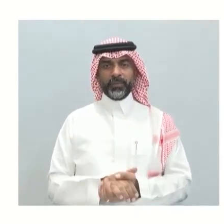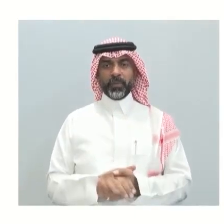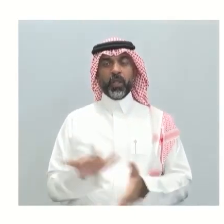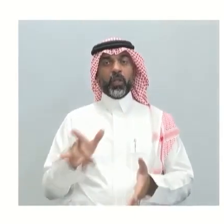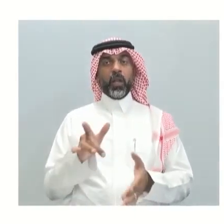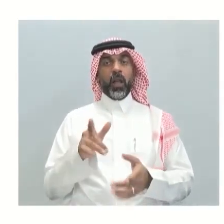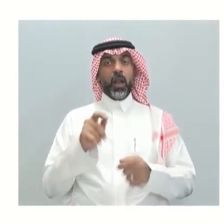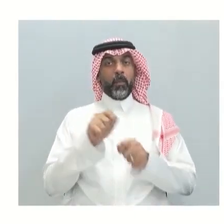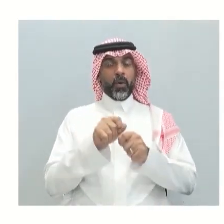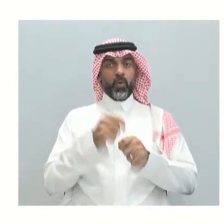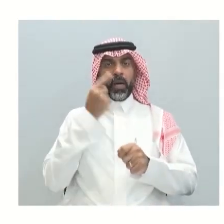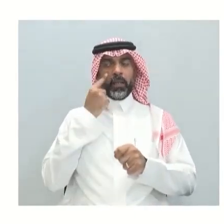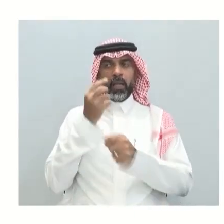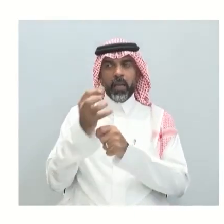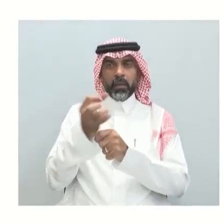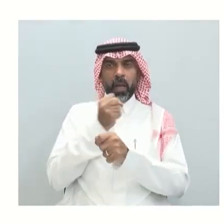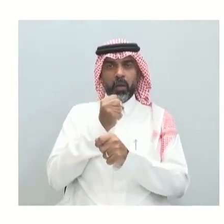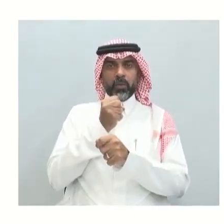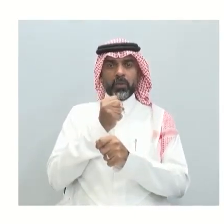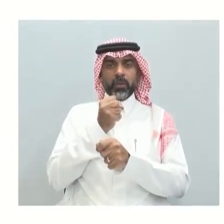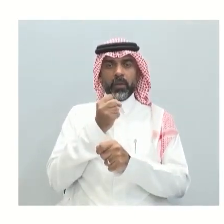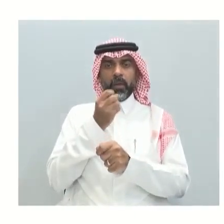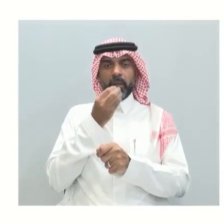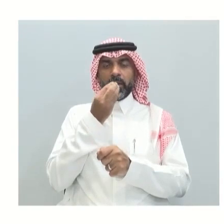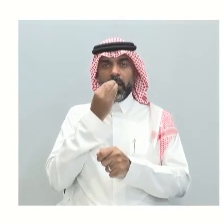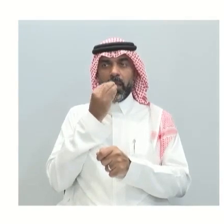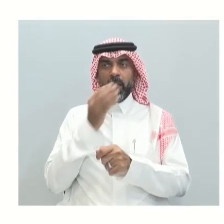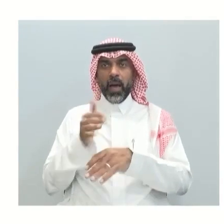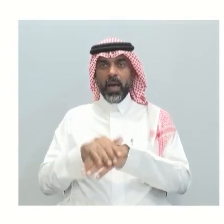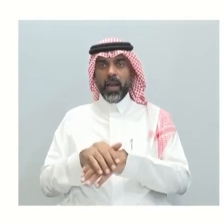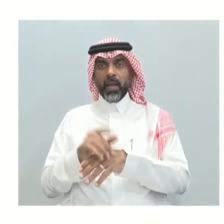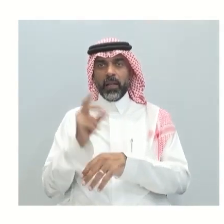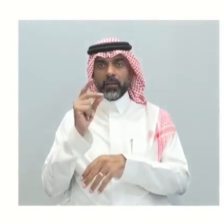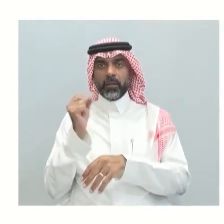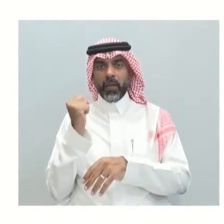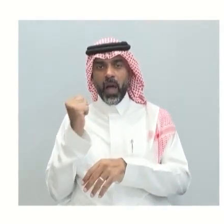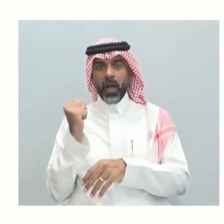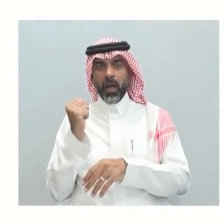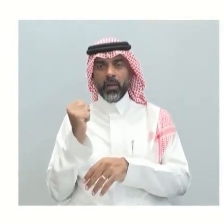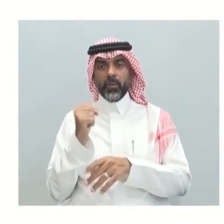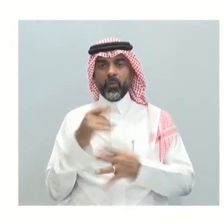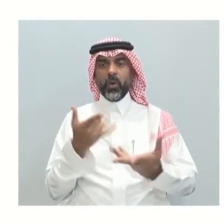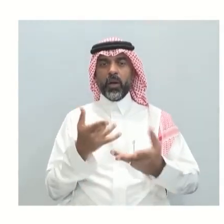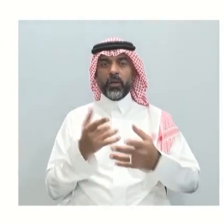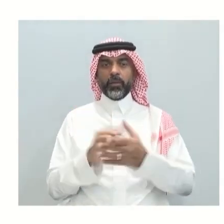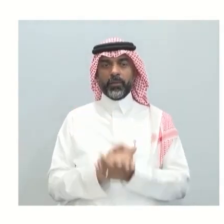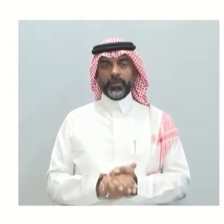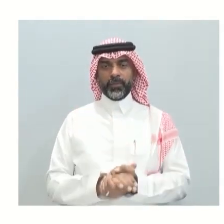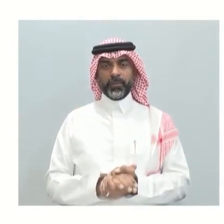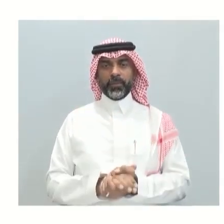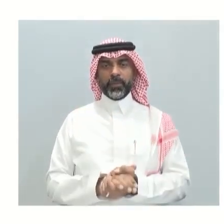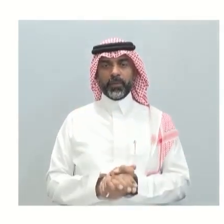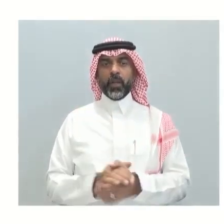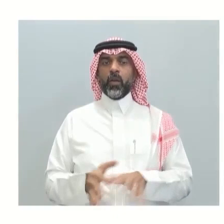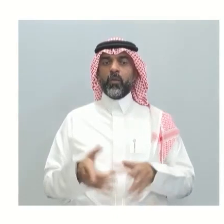تحصل المخلوقات الحيه الذاتيه التغذي على الطاقه فتوفر لكل المخلوقات لكل مخلوقات